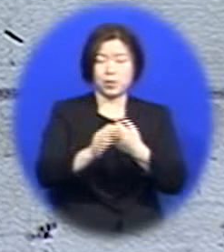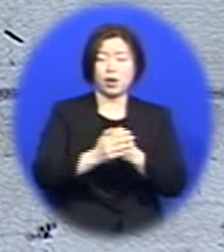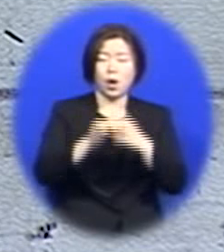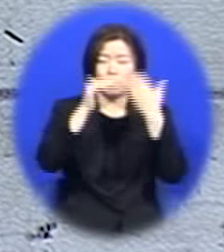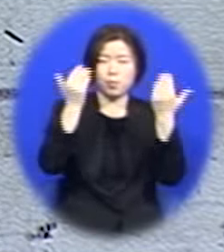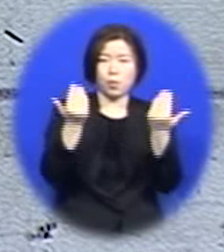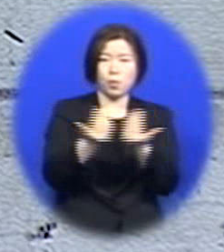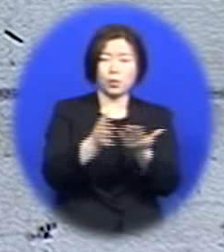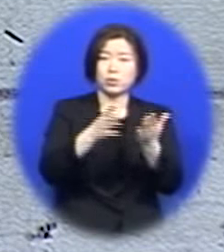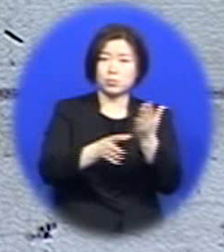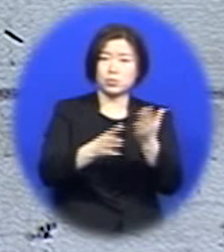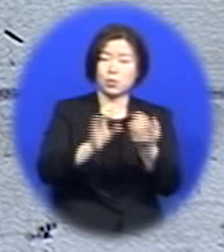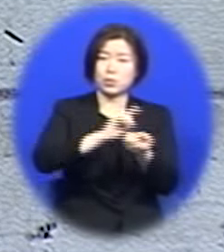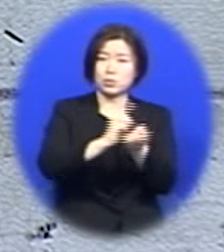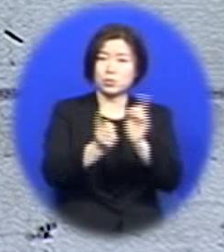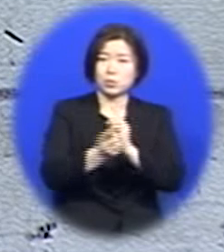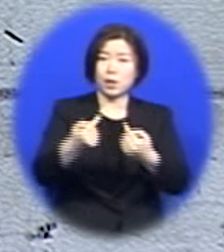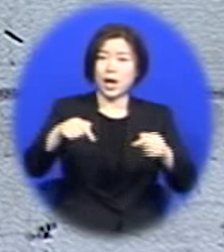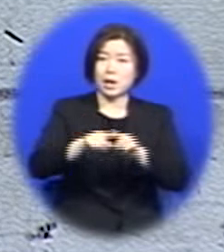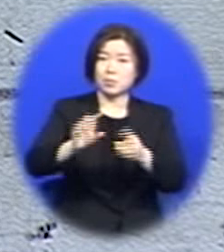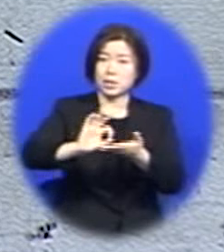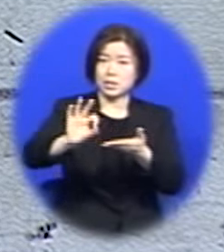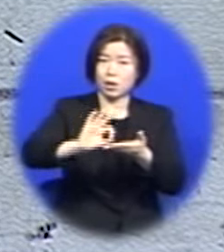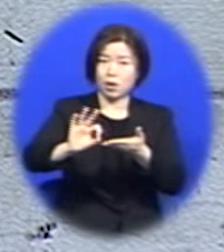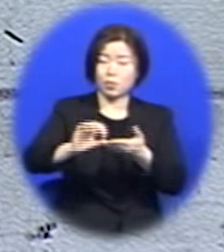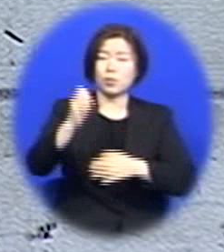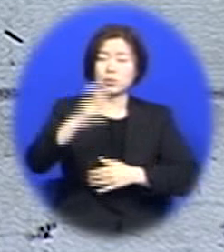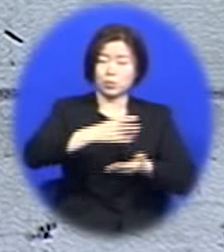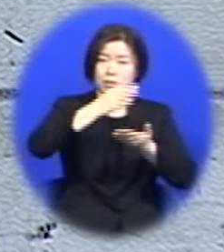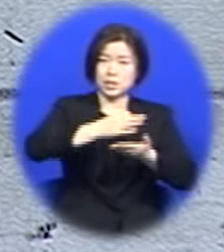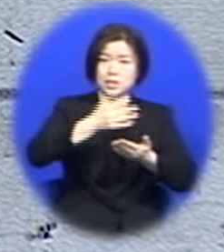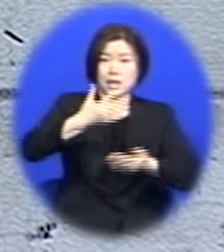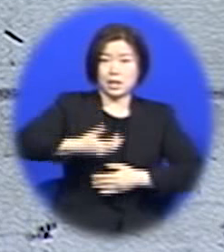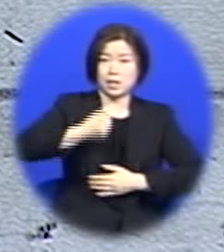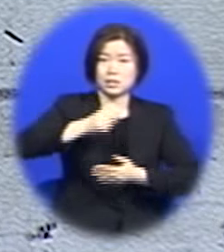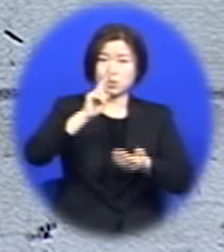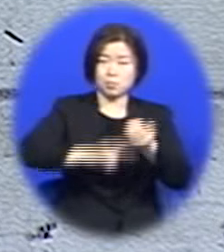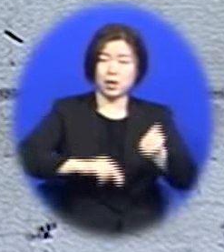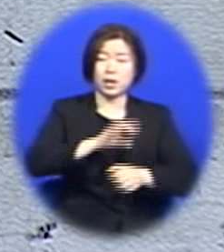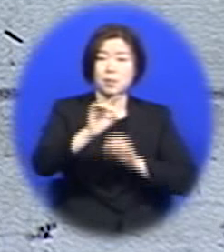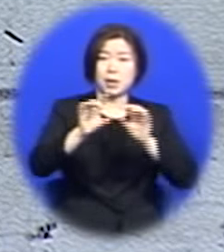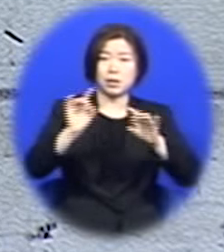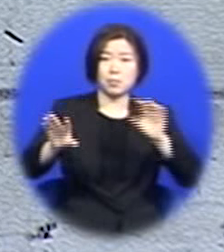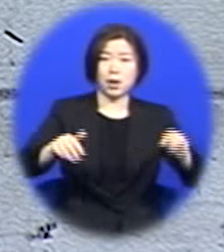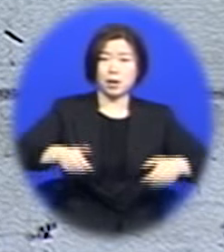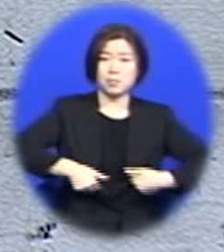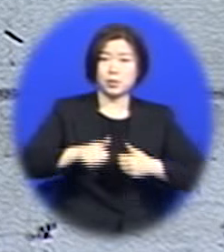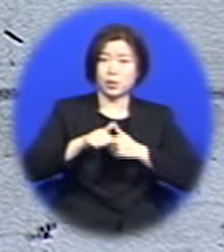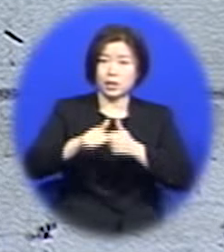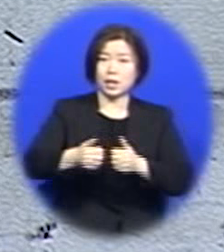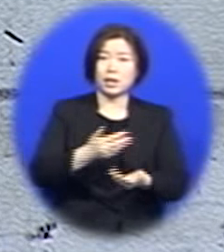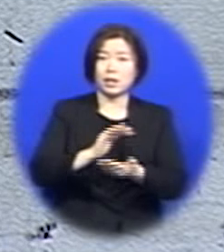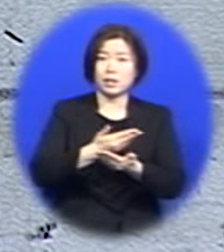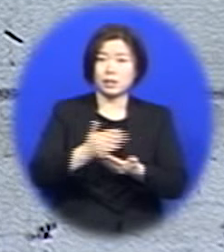모든 물건을 서로 통용하고 또 재산과 소유를 팔아 각 사람의 필요를 따라 나눠주며.